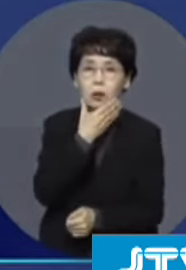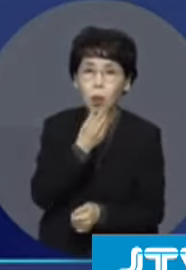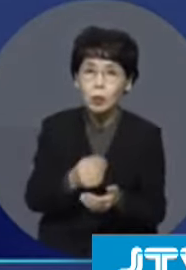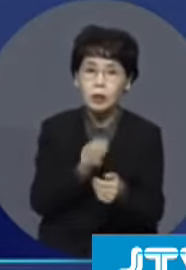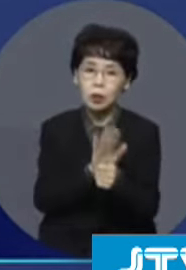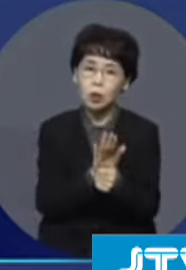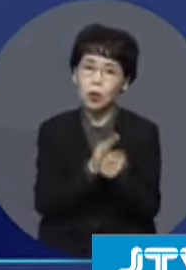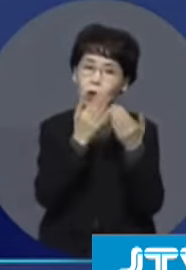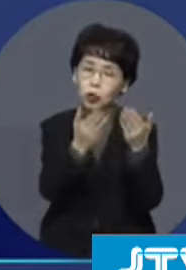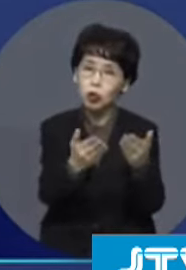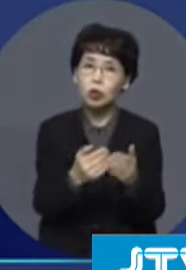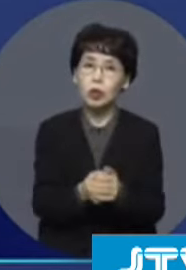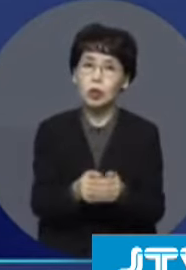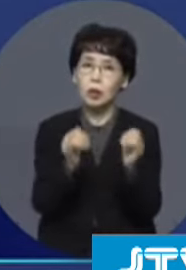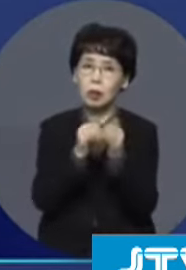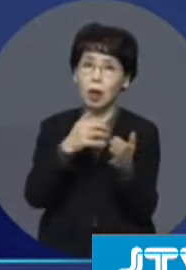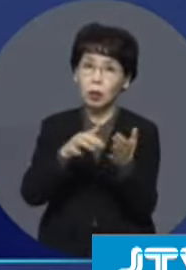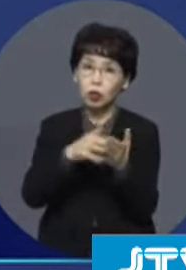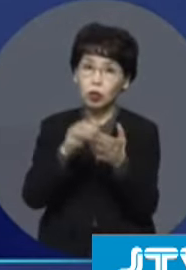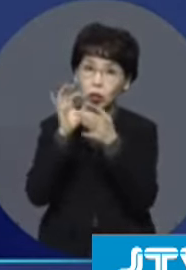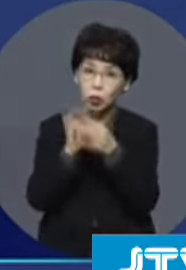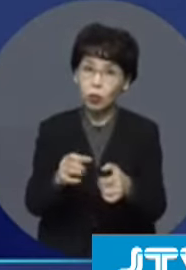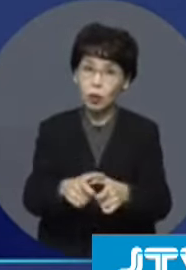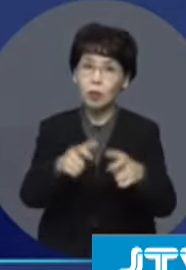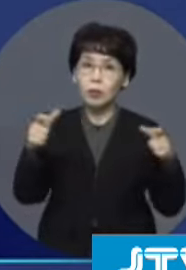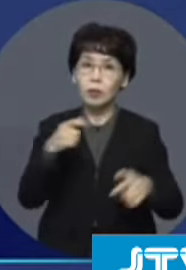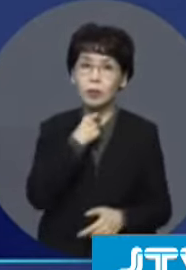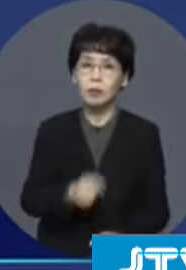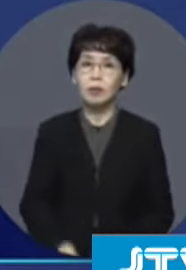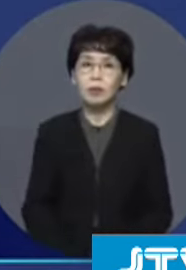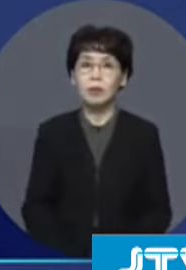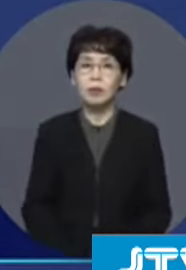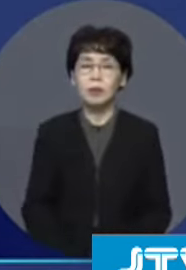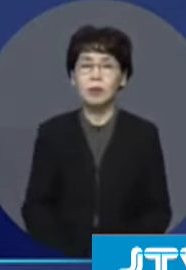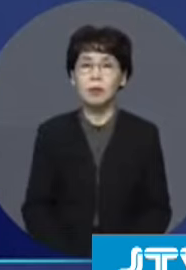대상도 지속적으로 늘려 나가겠습니다.